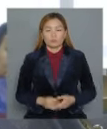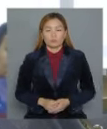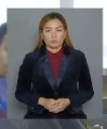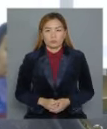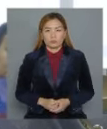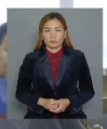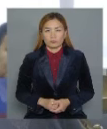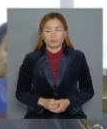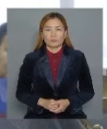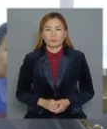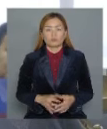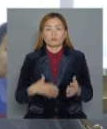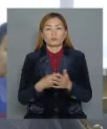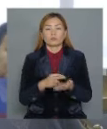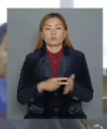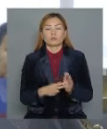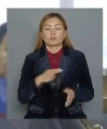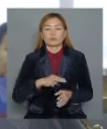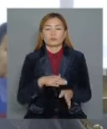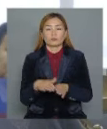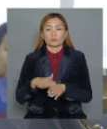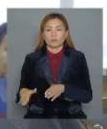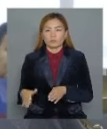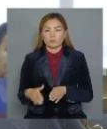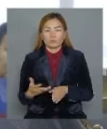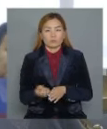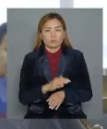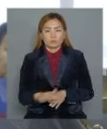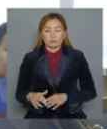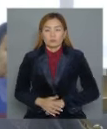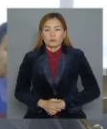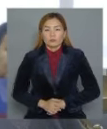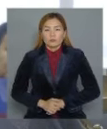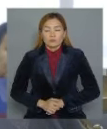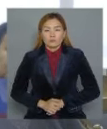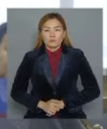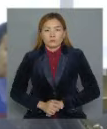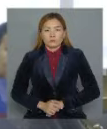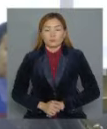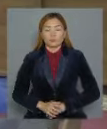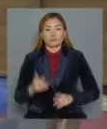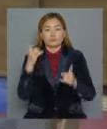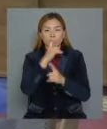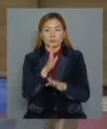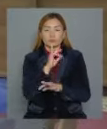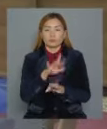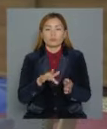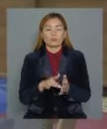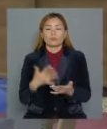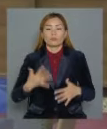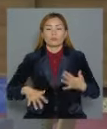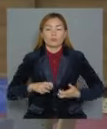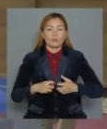Сонда осындай үлкен инвестициялық жобаларды жүзеге асырған кезде жалпылар сақтандырылуы ескеріле ма? Қалада ақсап